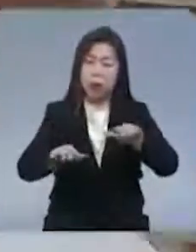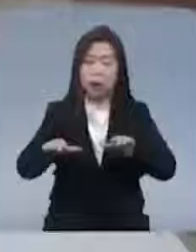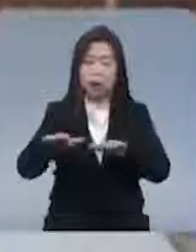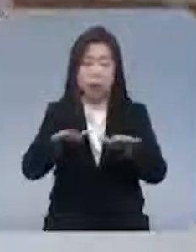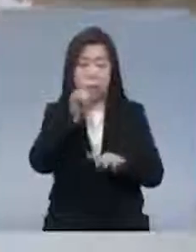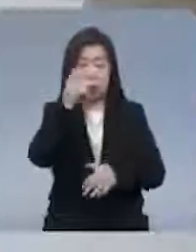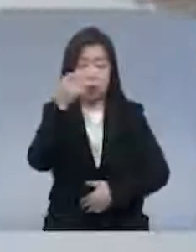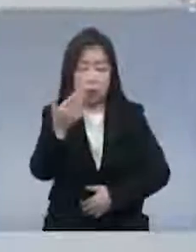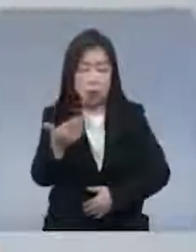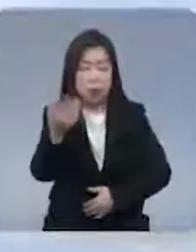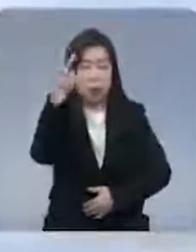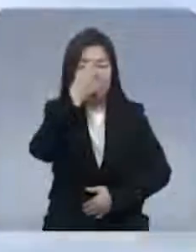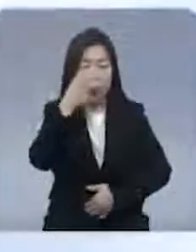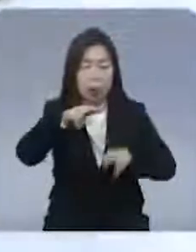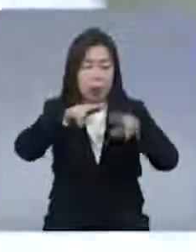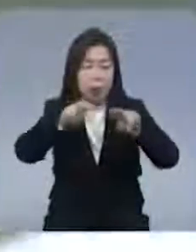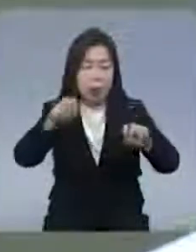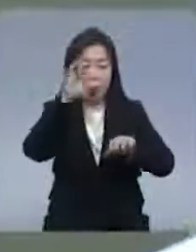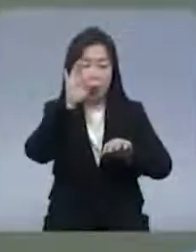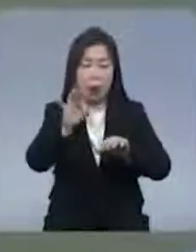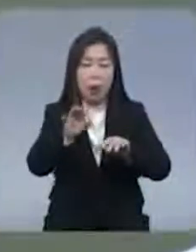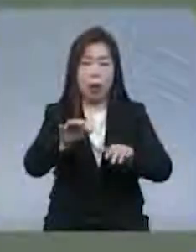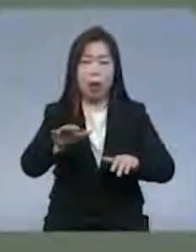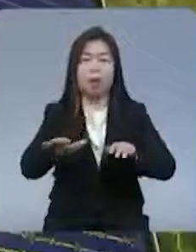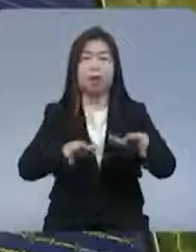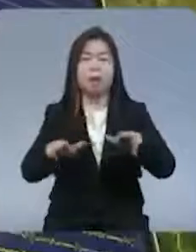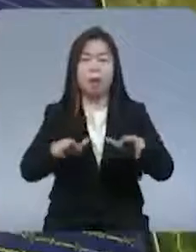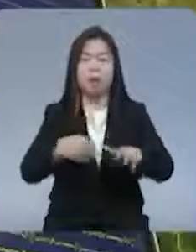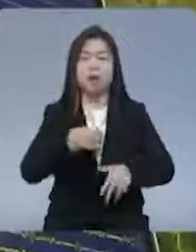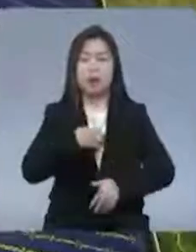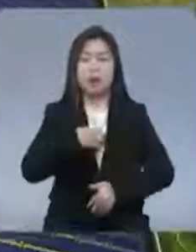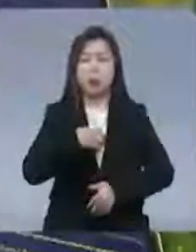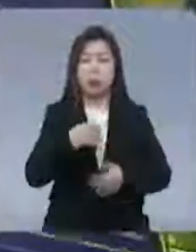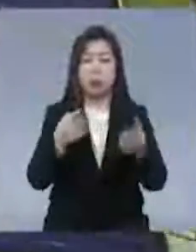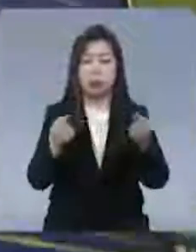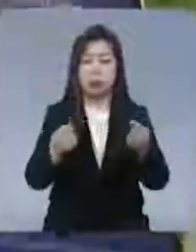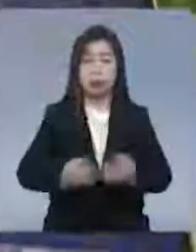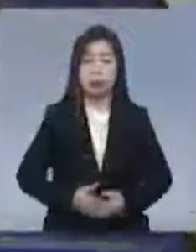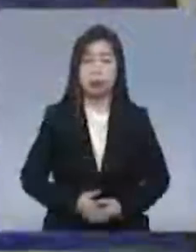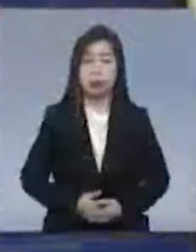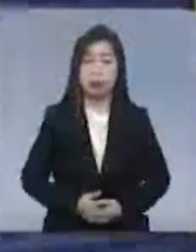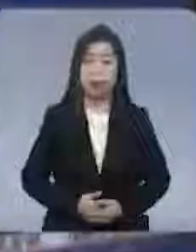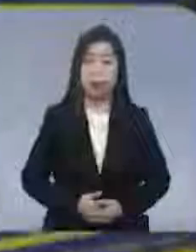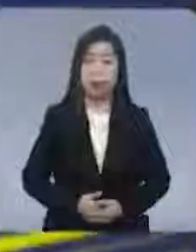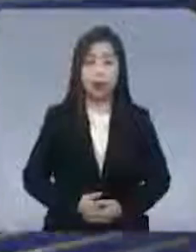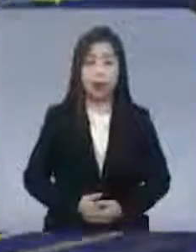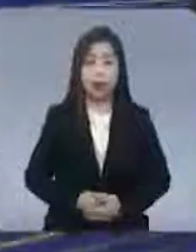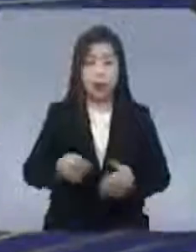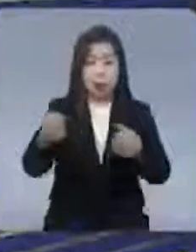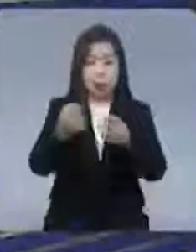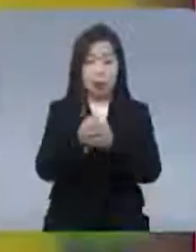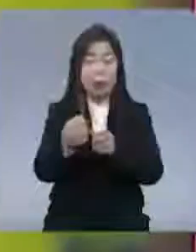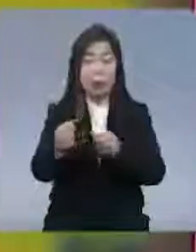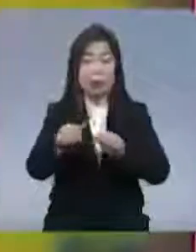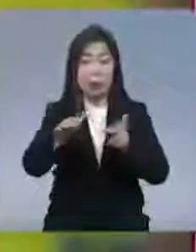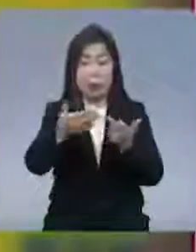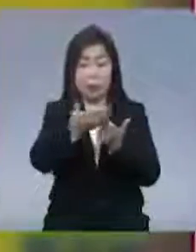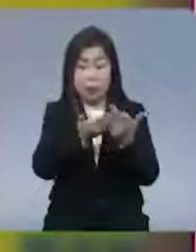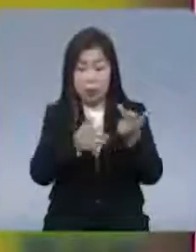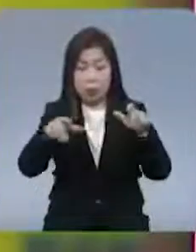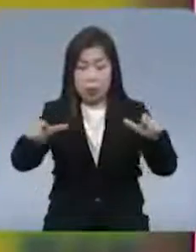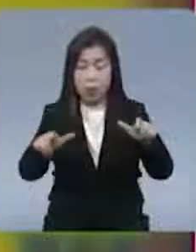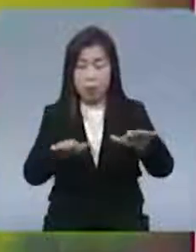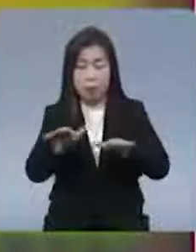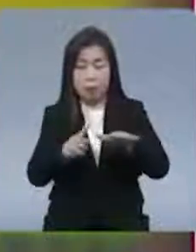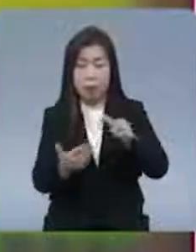penelitian menunjukkan sesat tersebut aktif demikian pula para ahli menyerukan perlunya penelitian terkait secara seksama karena gempa bumi